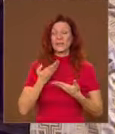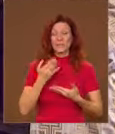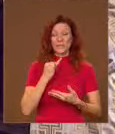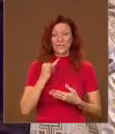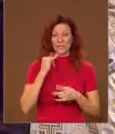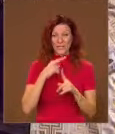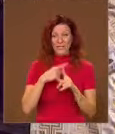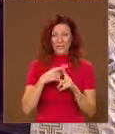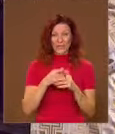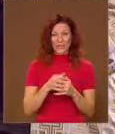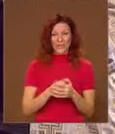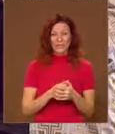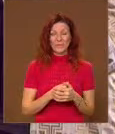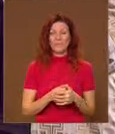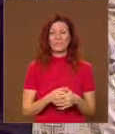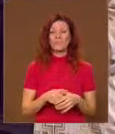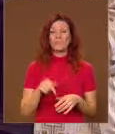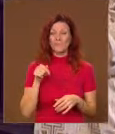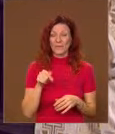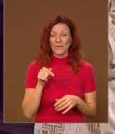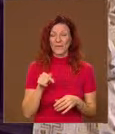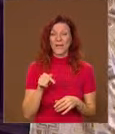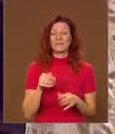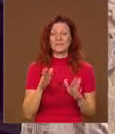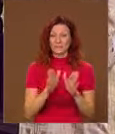А сега ще чуем и днешното евангелско четиво.